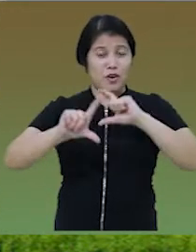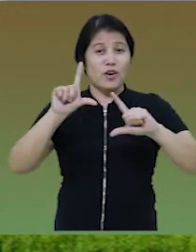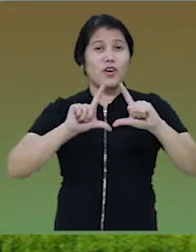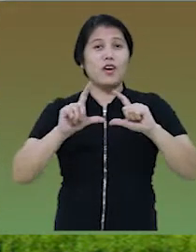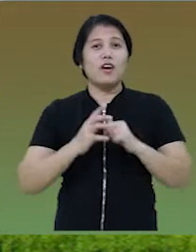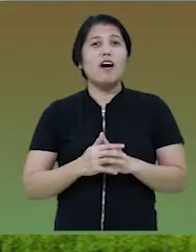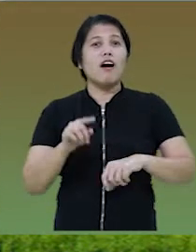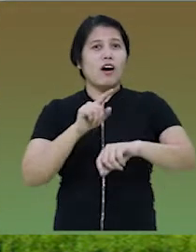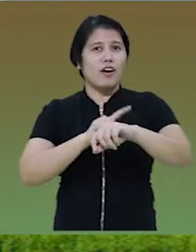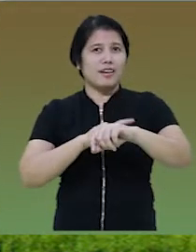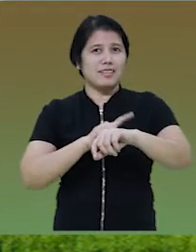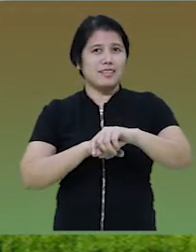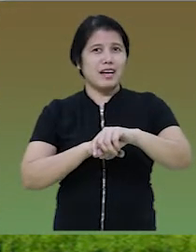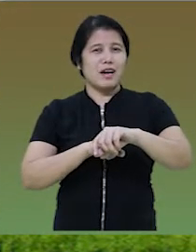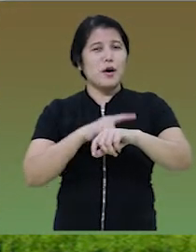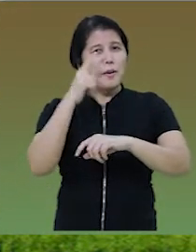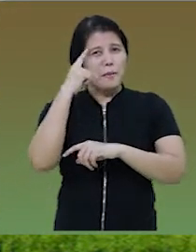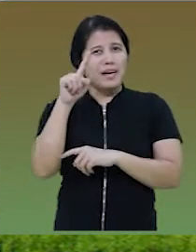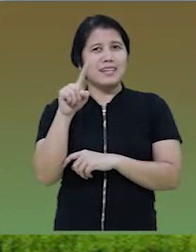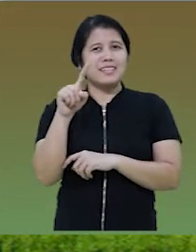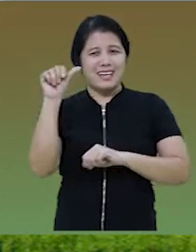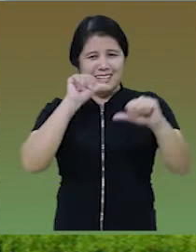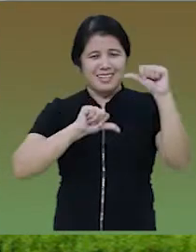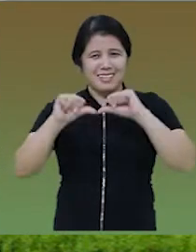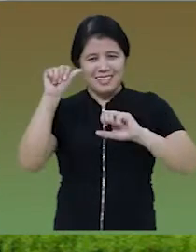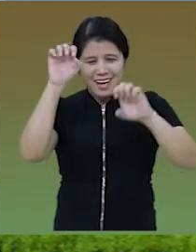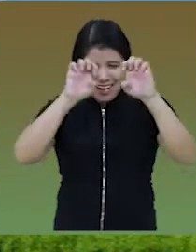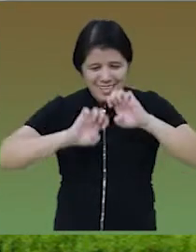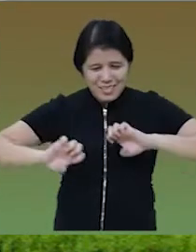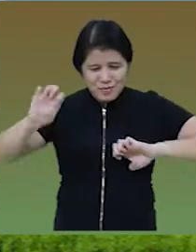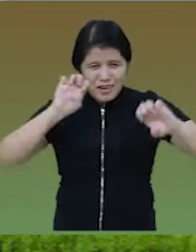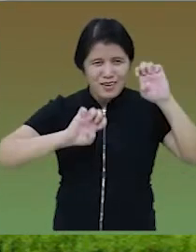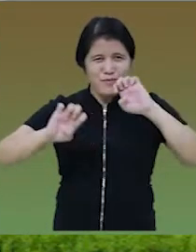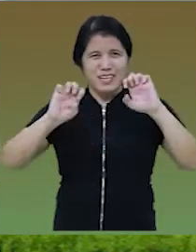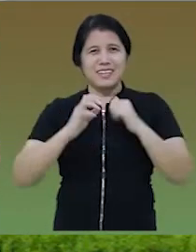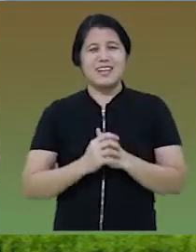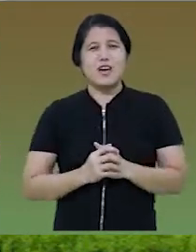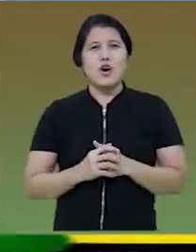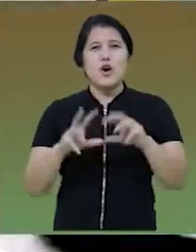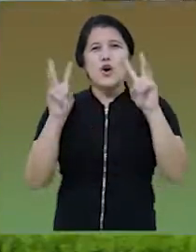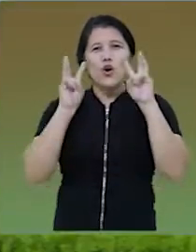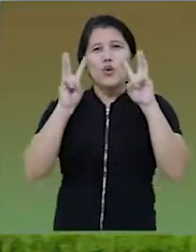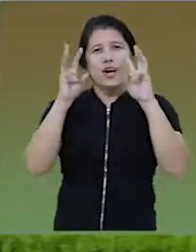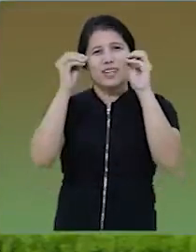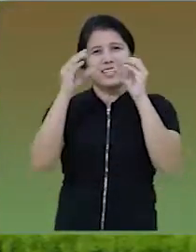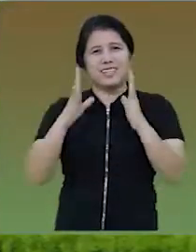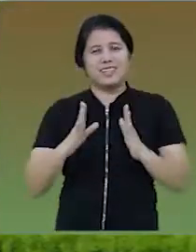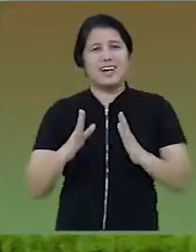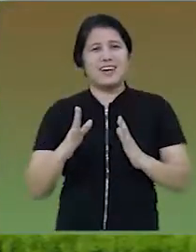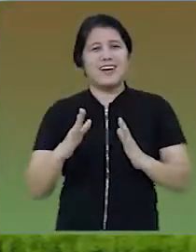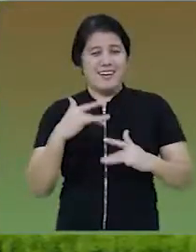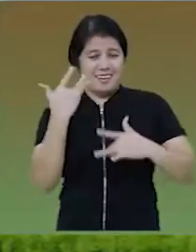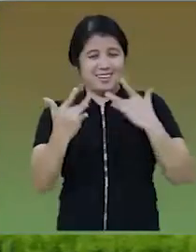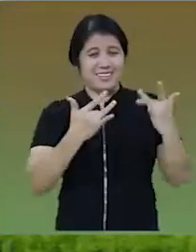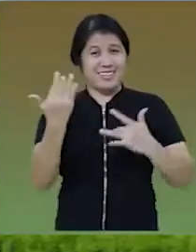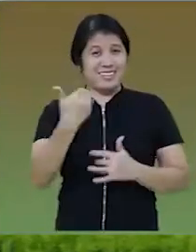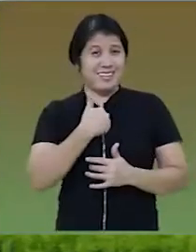Oras na para sa ating Shensha Experiment! Wow, teacher! Excited na